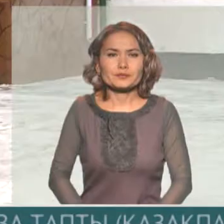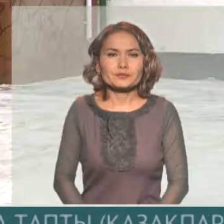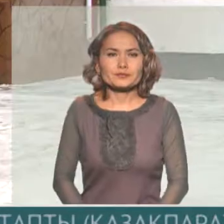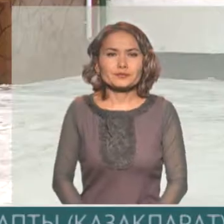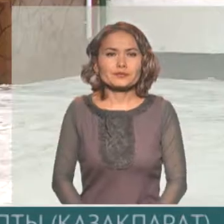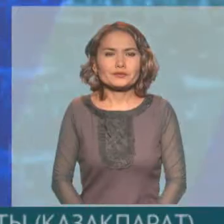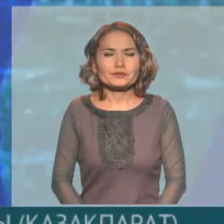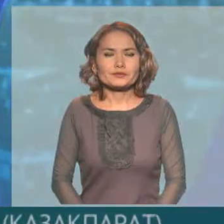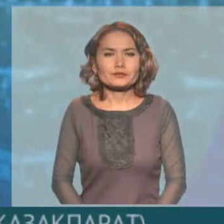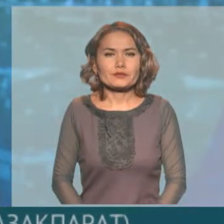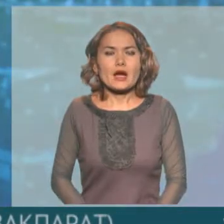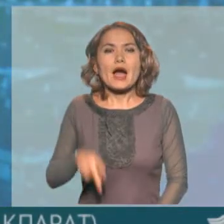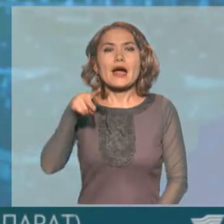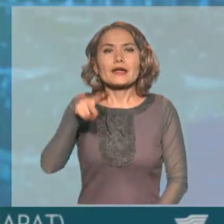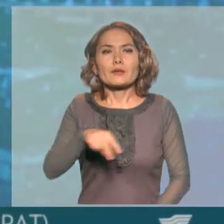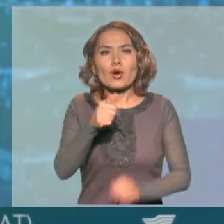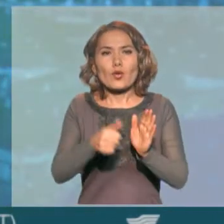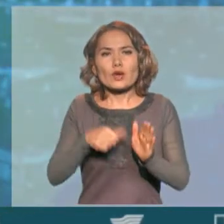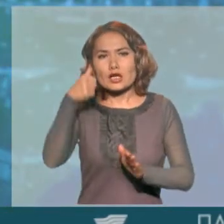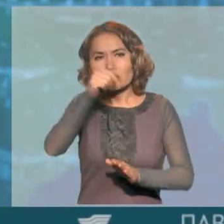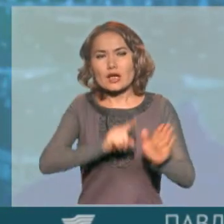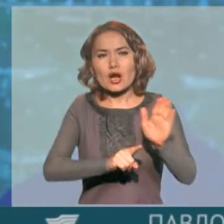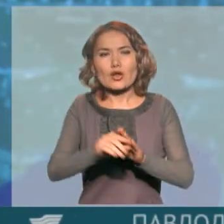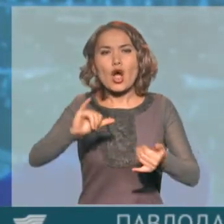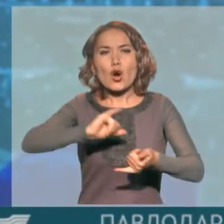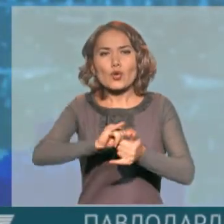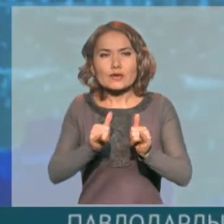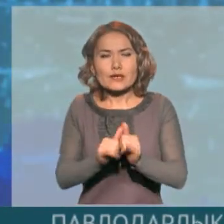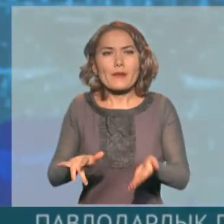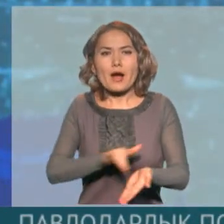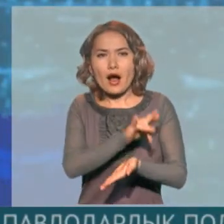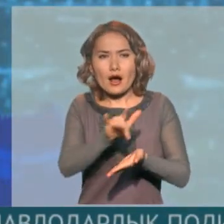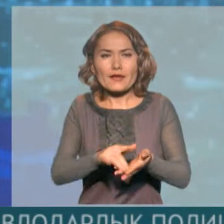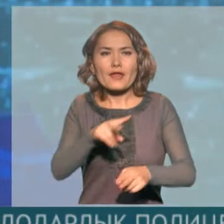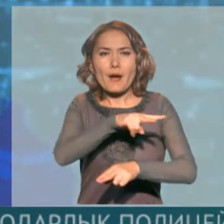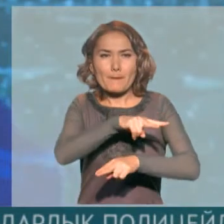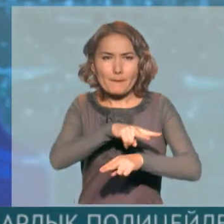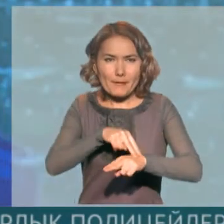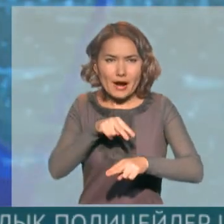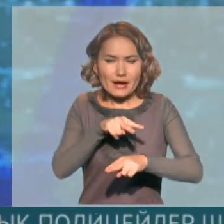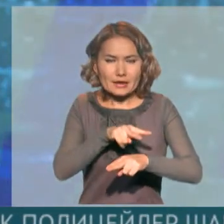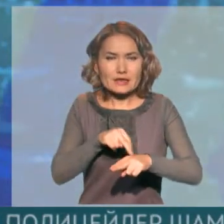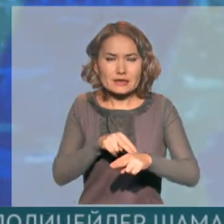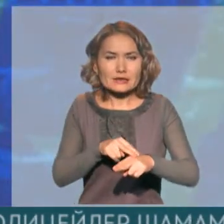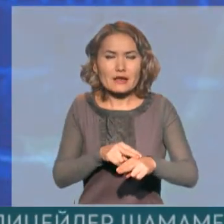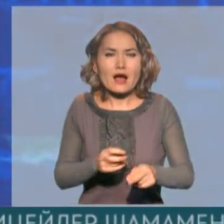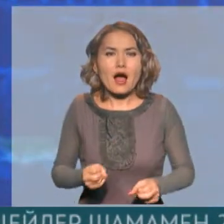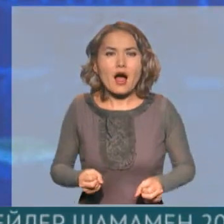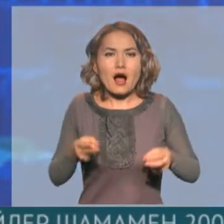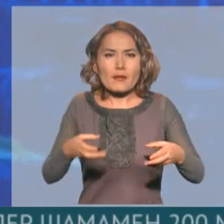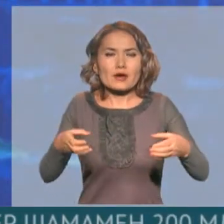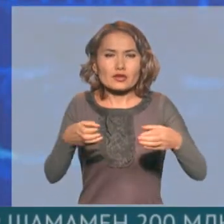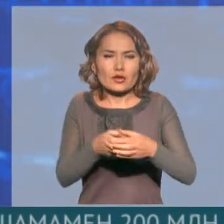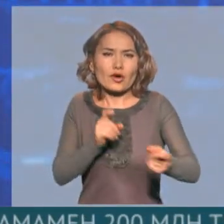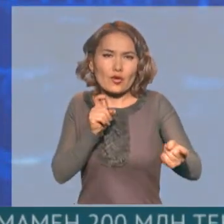жолданды. 2016 жылдан бастап өскемендік полицейлер болса, құқық бұзушылықпен күресте жаңа жұмыс тәсіліне көшпек. Ол